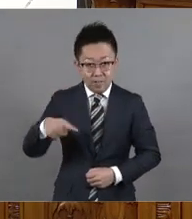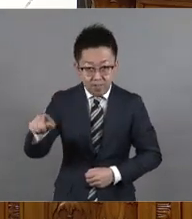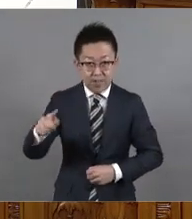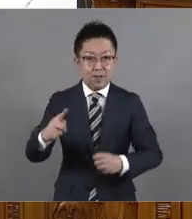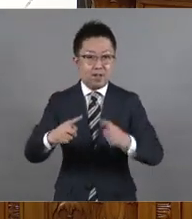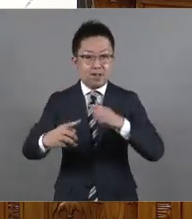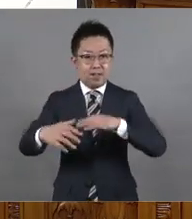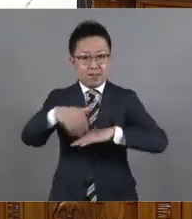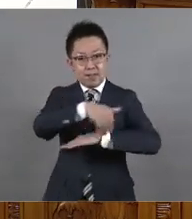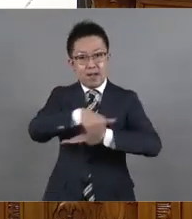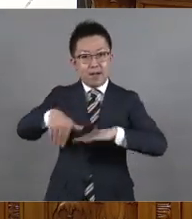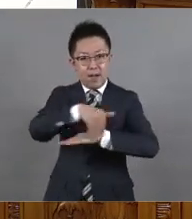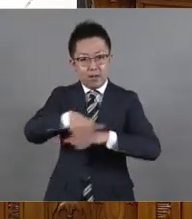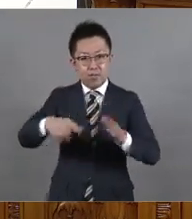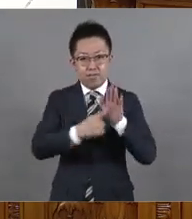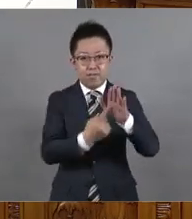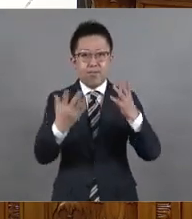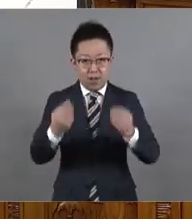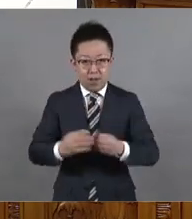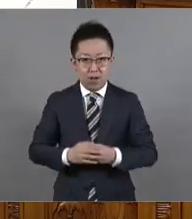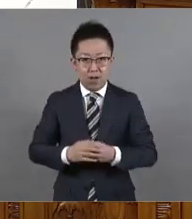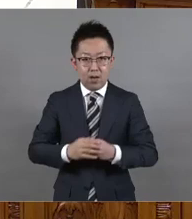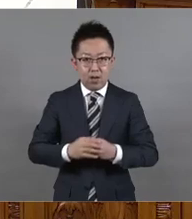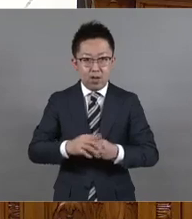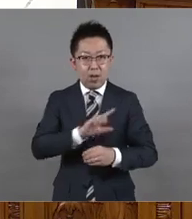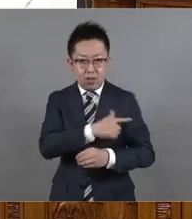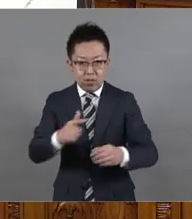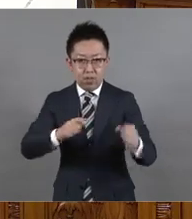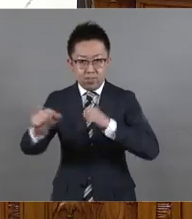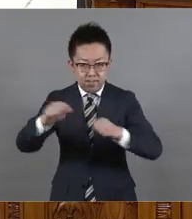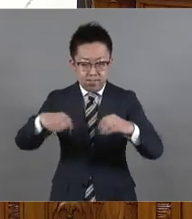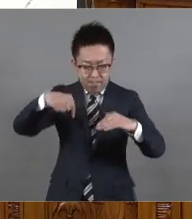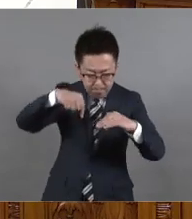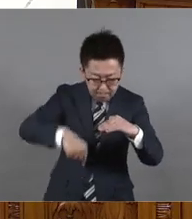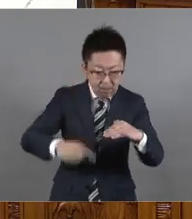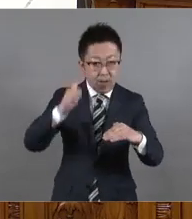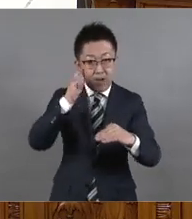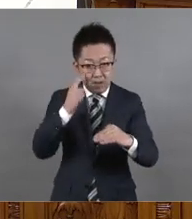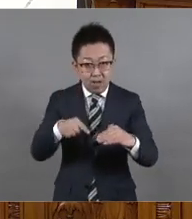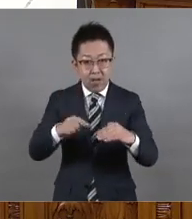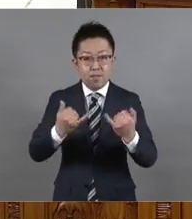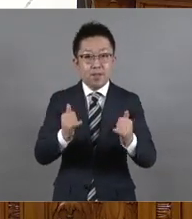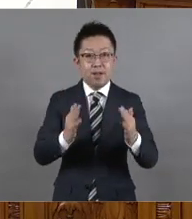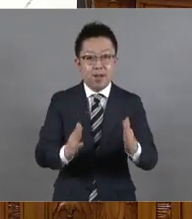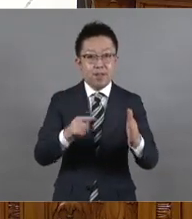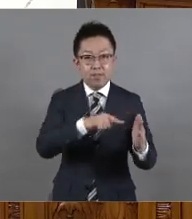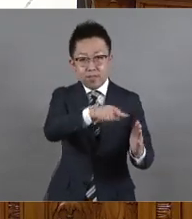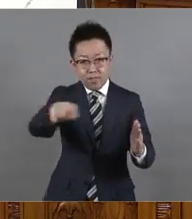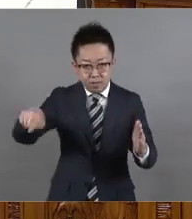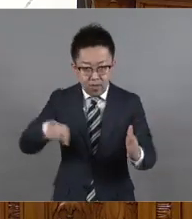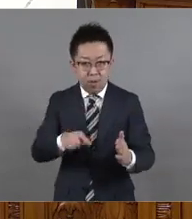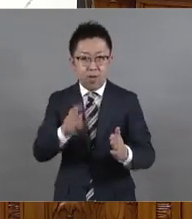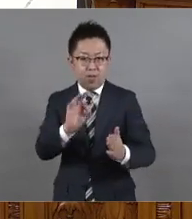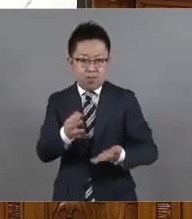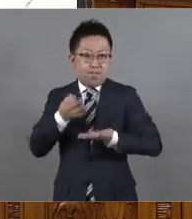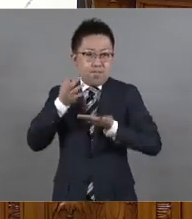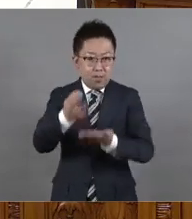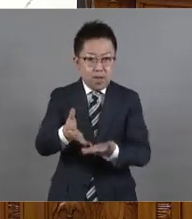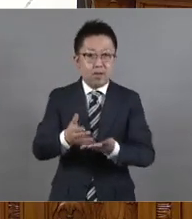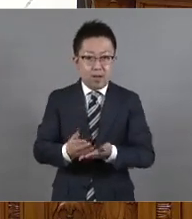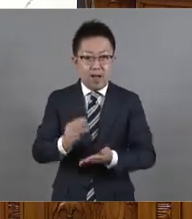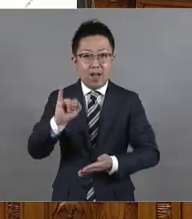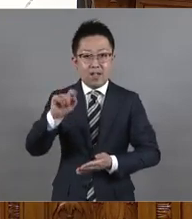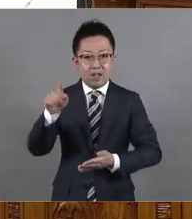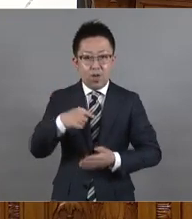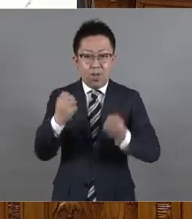たさらに深掘りおすすめ今年の成長戦略に反映し民間の大胆が投資やイノベーションに向けた